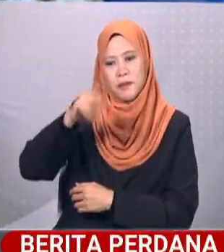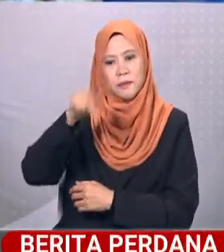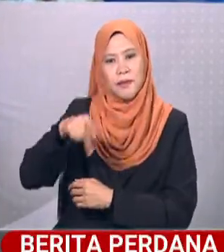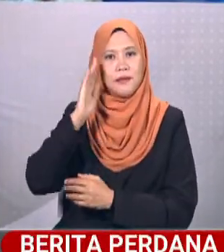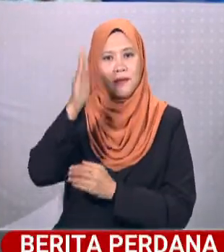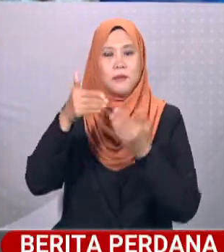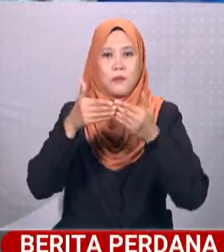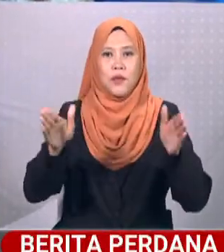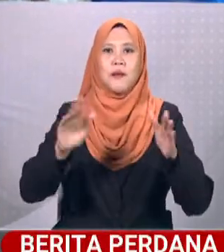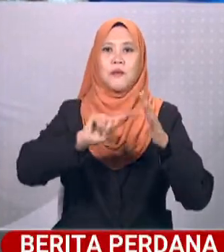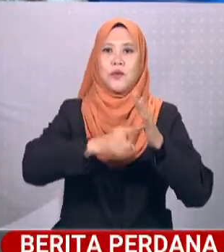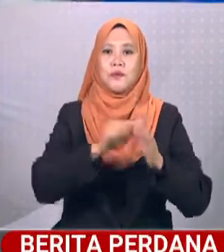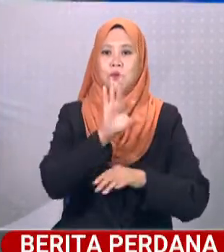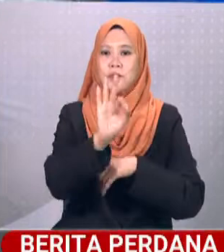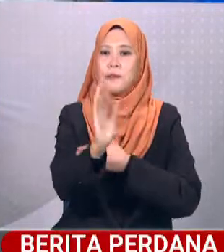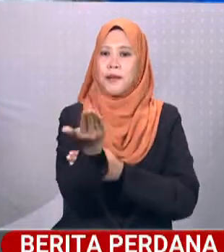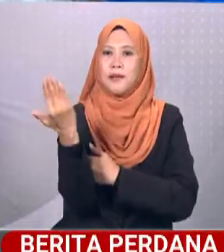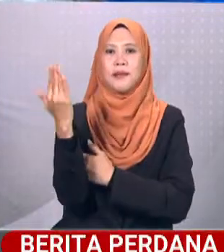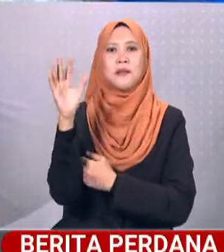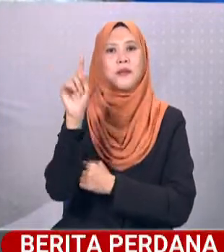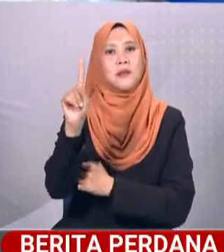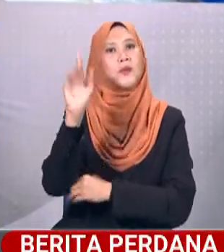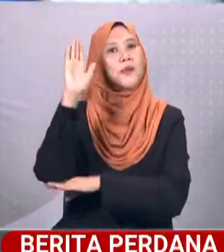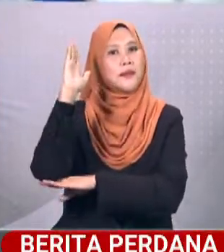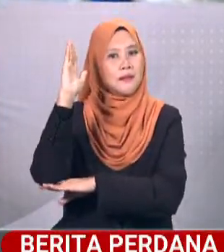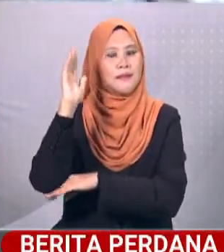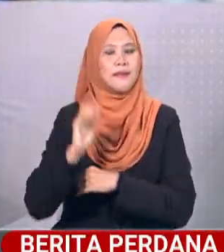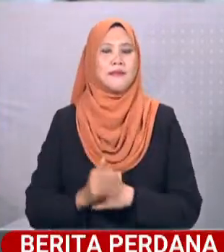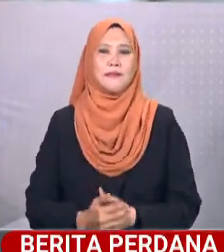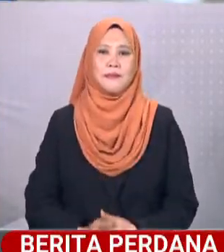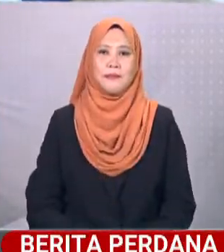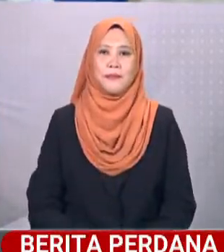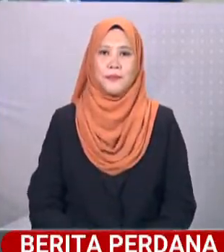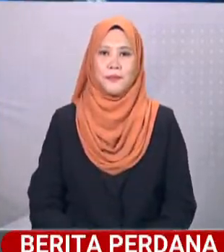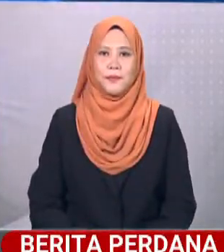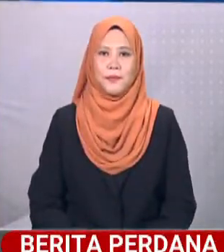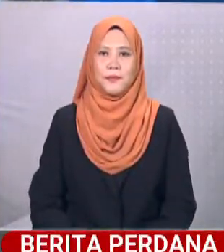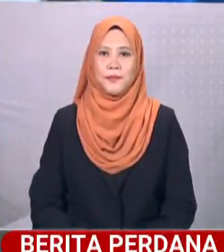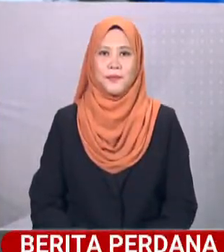akan dibuka bermula pukul 9 pagi sehingga 1 tengah hari.